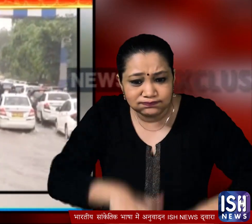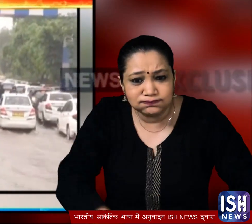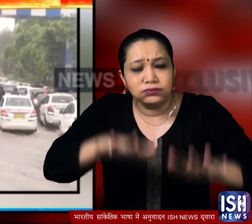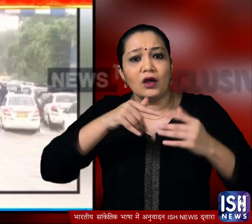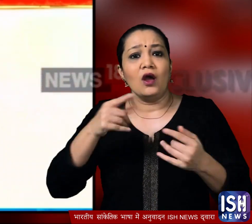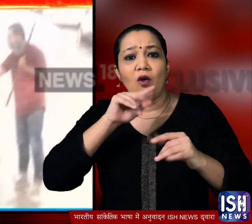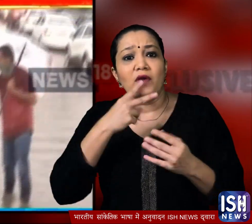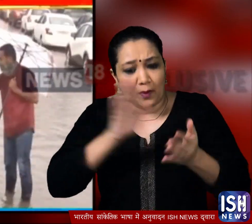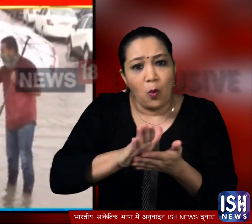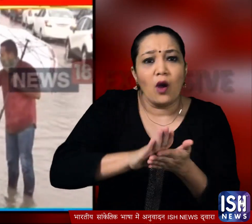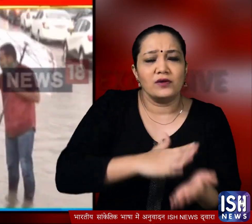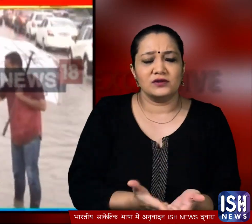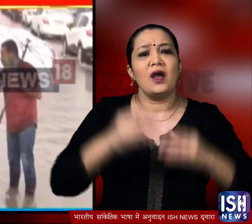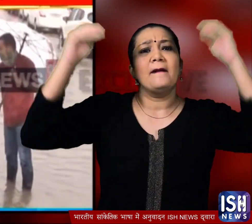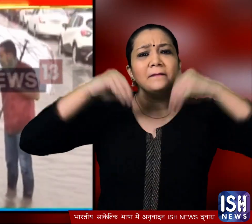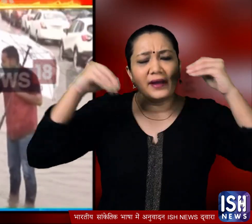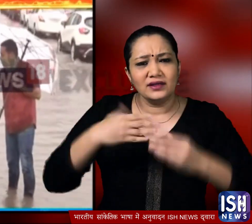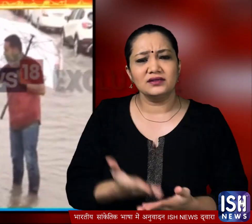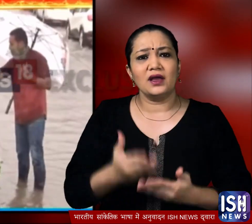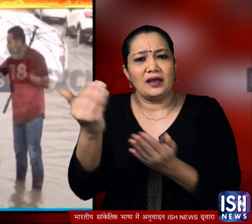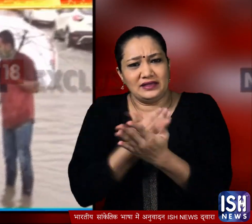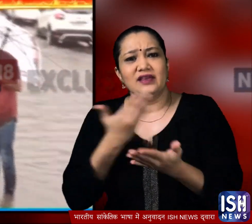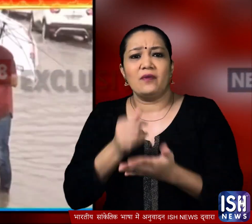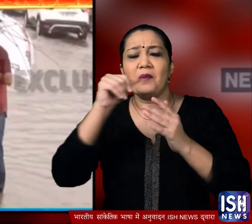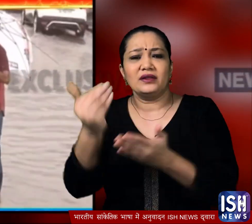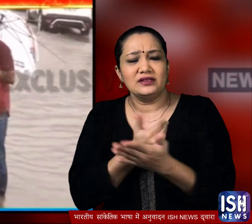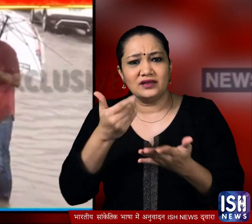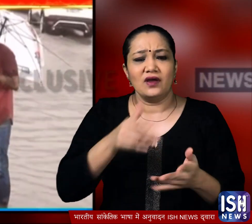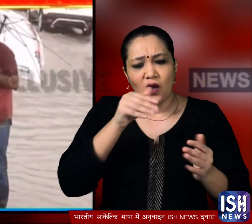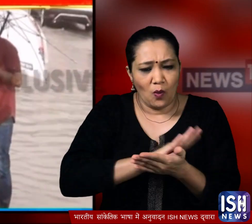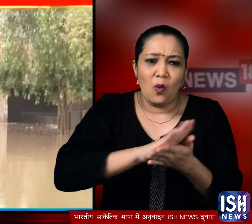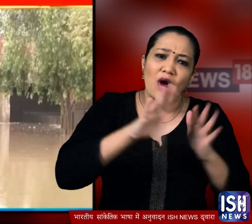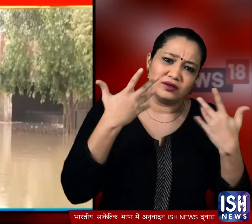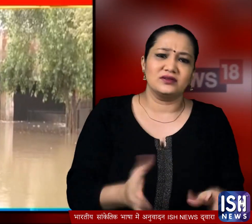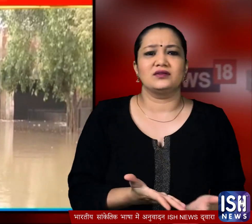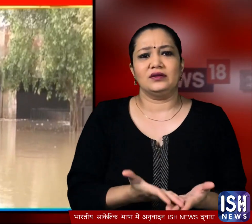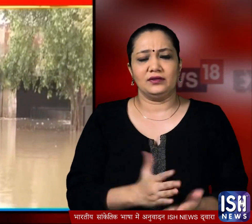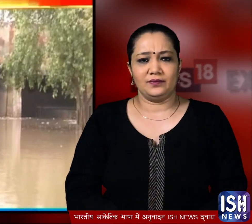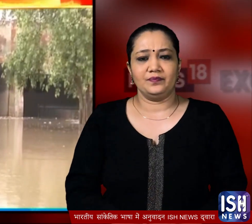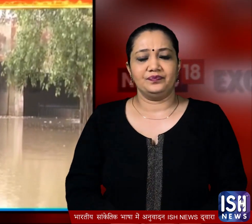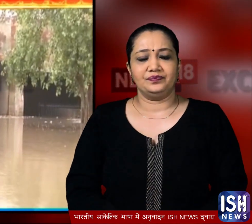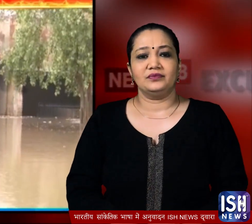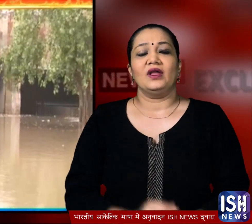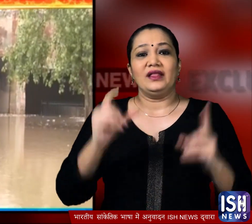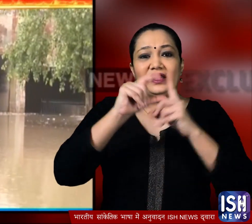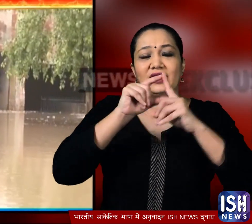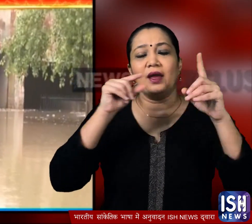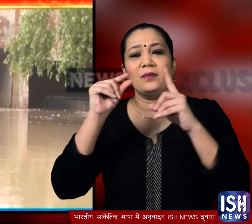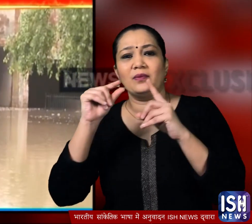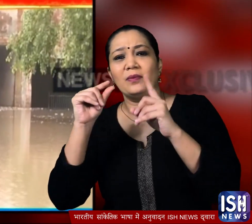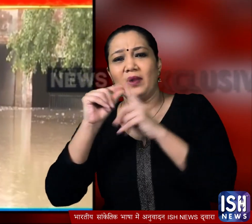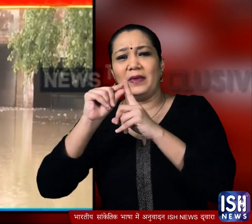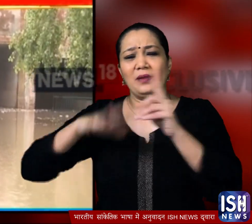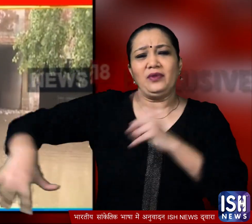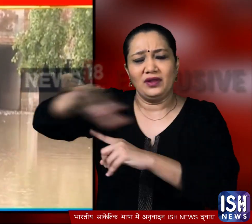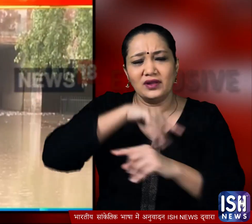सब्जियां धोता नजर आया। तो बारिश हो रही है, बचत बच जाएगी पानी से, तो यही बारिश में धुल जाएगी। दिल्ली के पुल प्रहलादपुर इलाके में तो एक